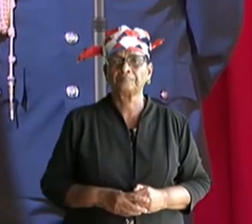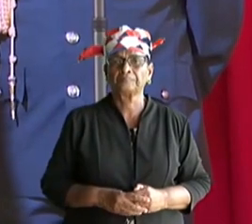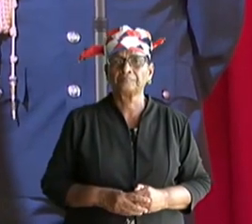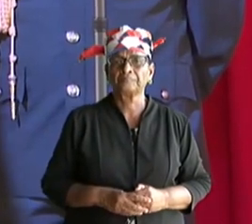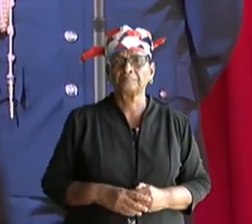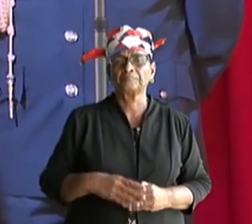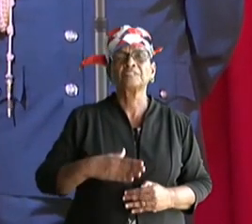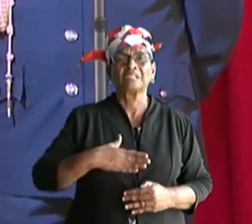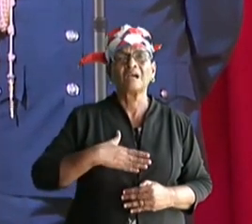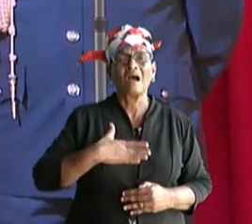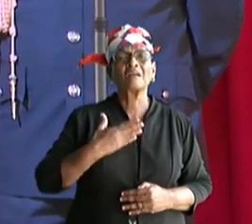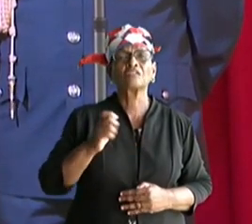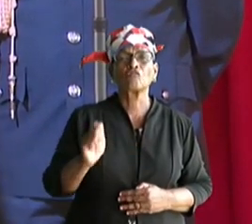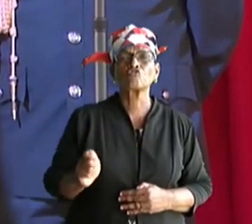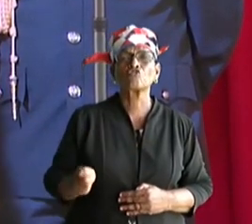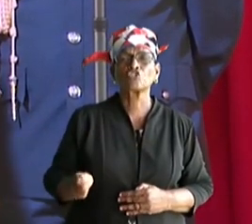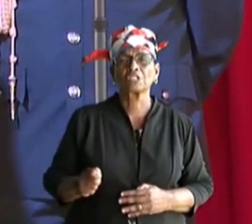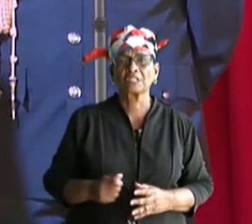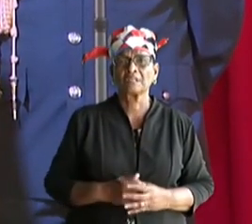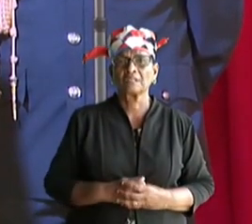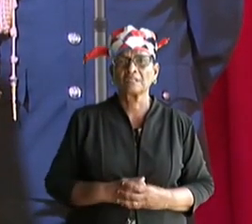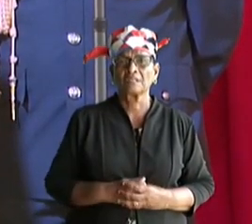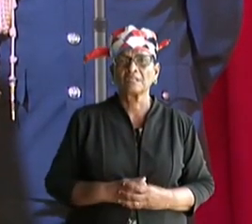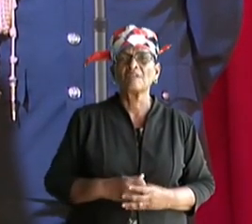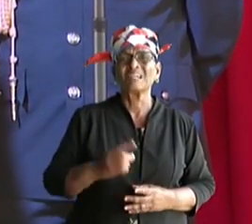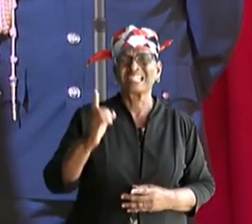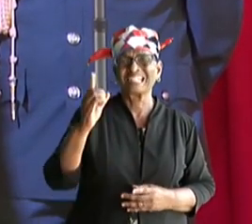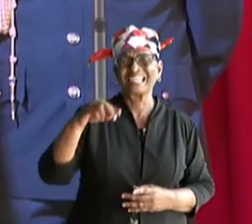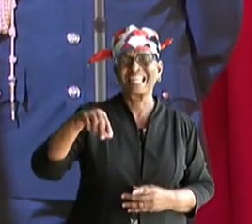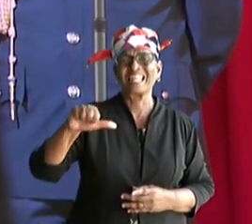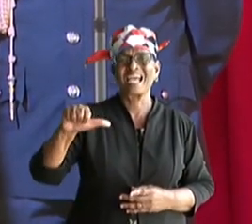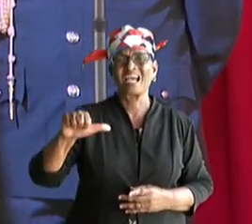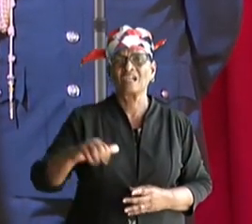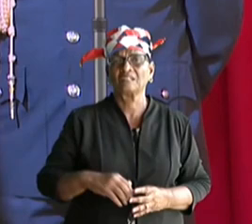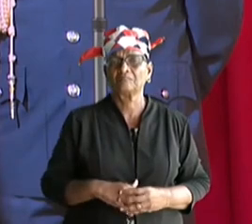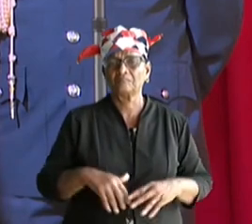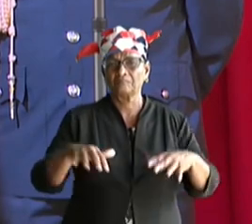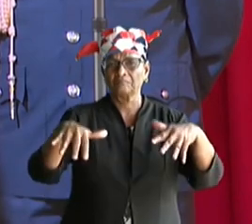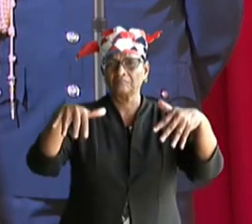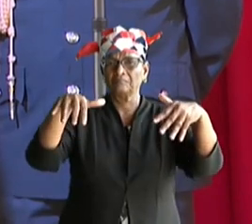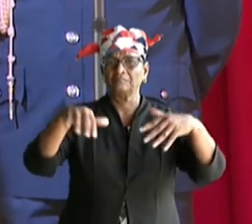Geachte voorzitter van de Nationale Assemblée en echtgenoten.